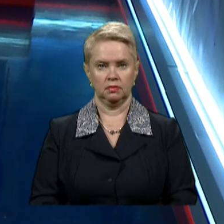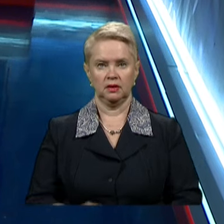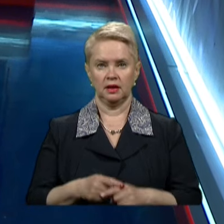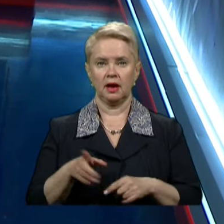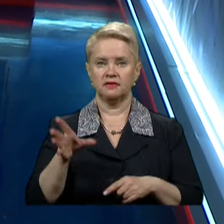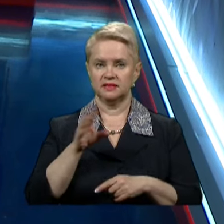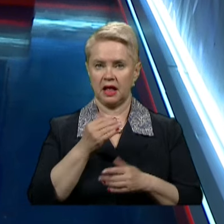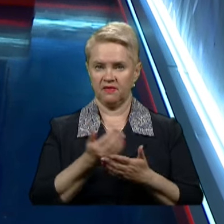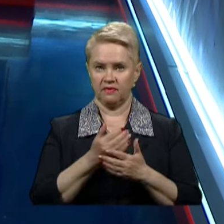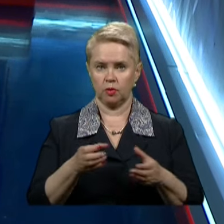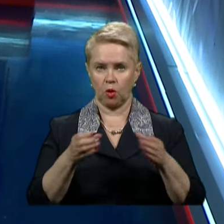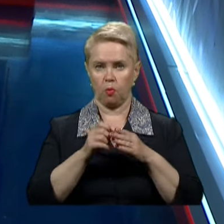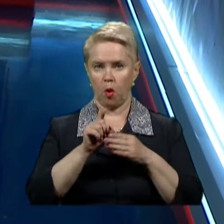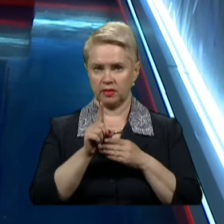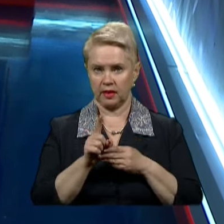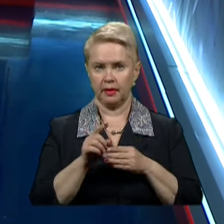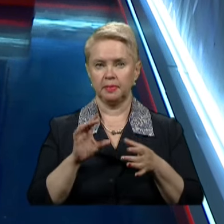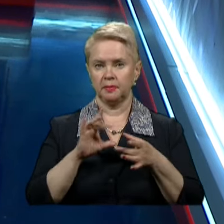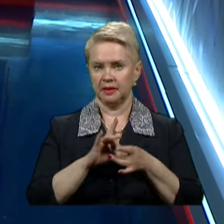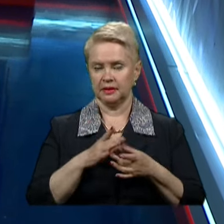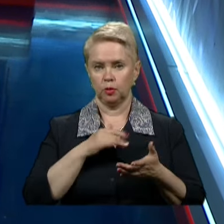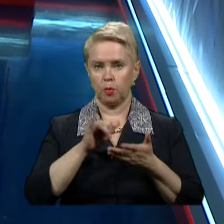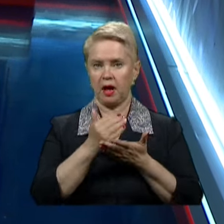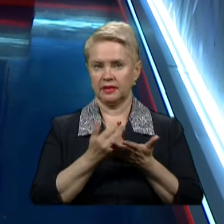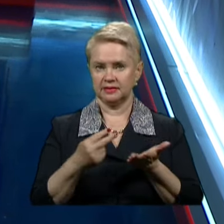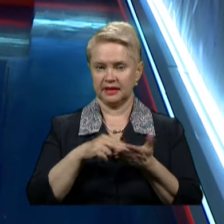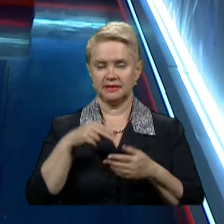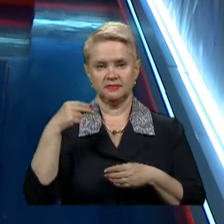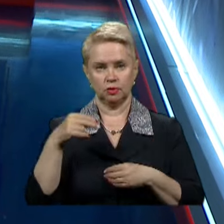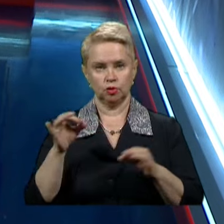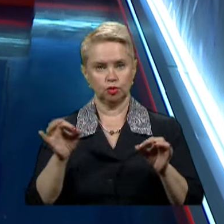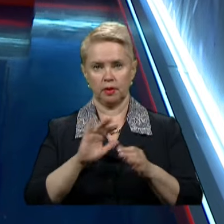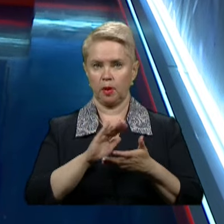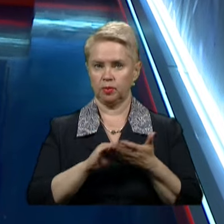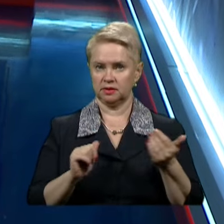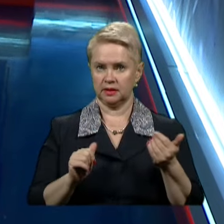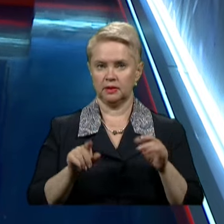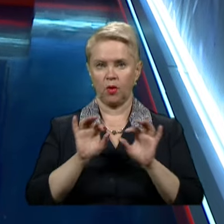наразі це вся інформація від команди 11-го. Підписуйтесь на наш YouTube-канал, ставте дзвіночок, аби нічого